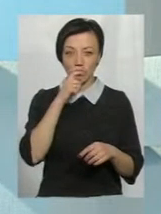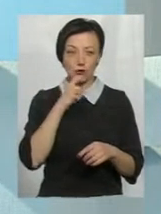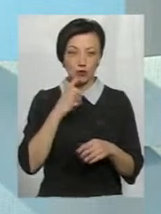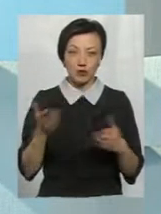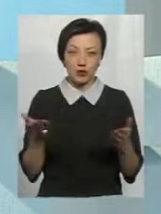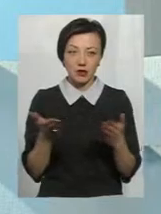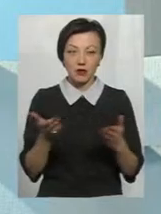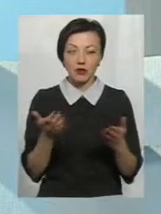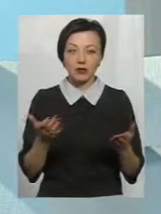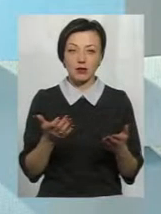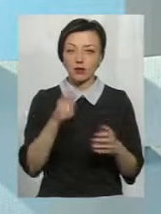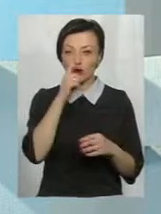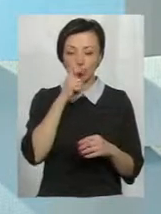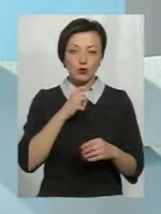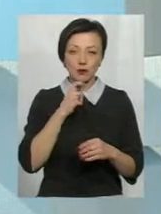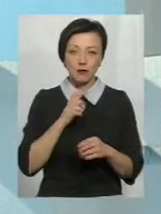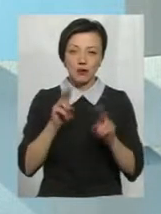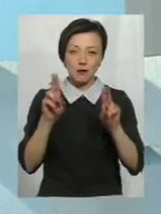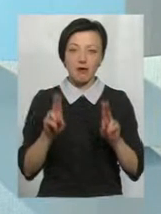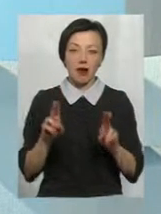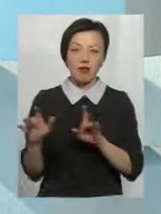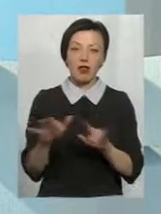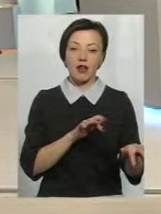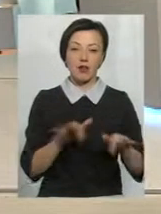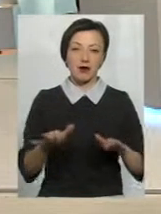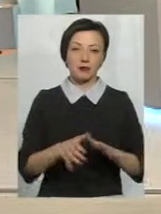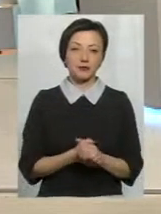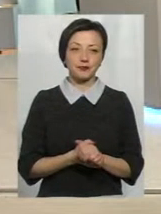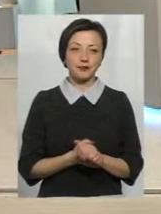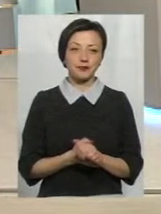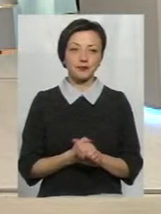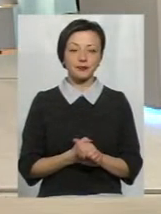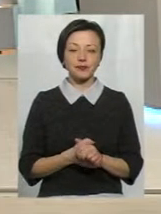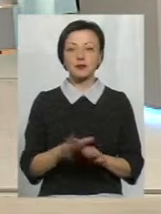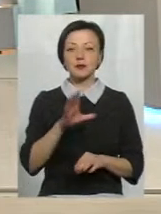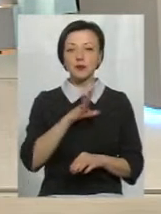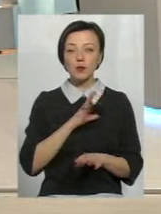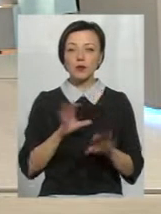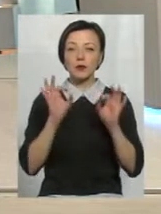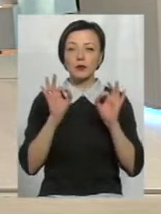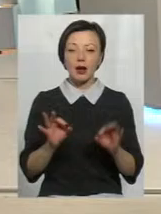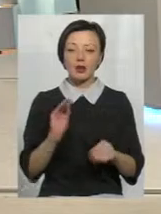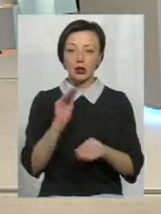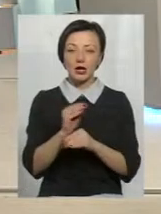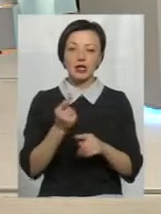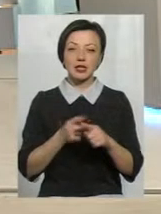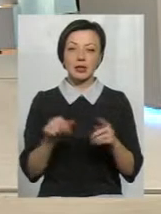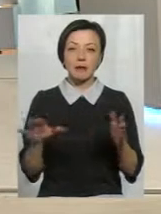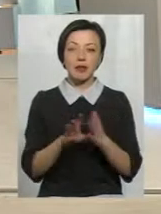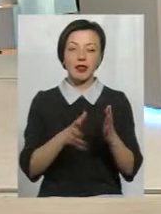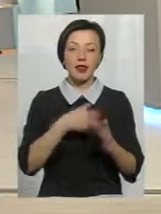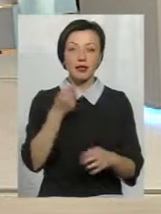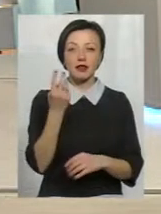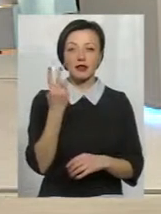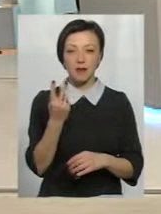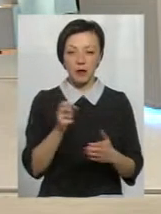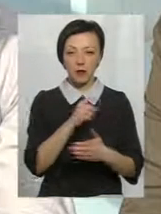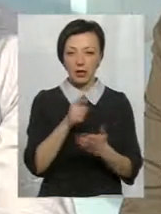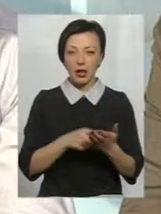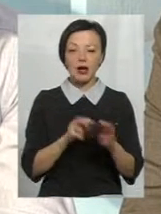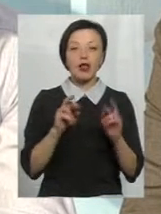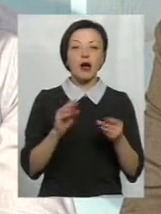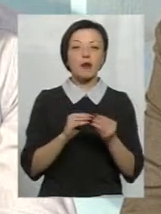Ну, і в нас не зрозуміли правила гри. Дякую, пане Олександр, ще пан Степан. Було б слушно додати до цих петицій два питання. Як цю